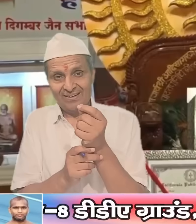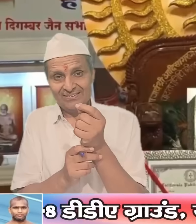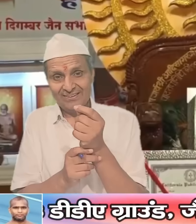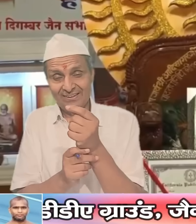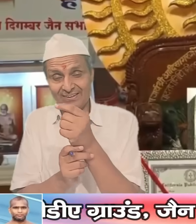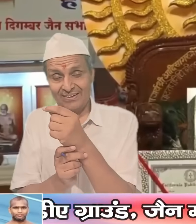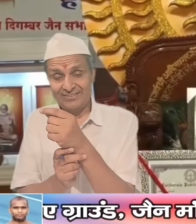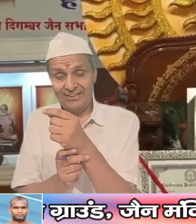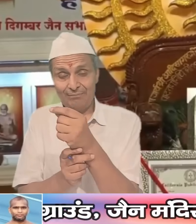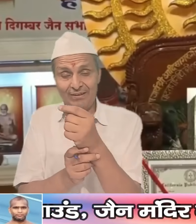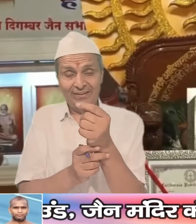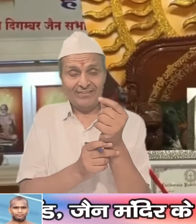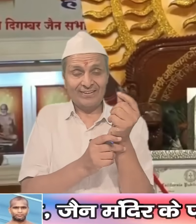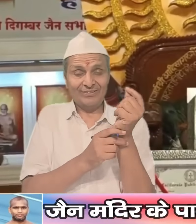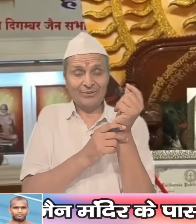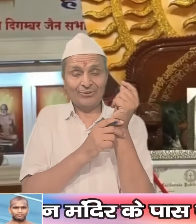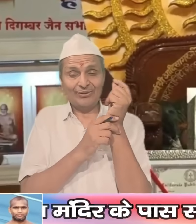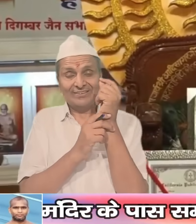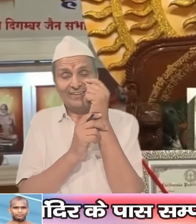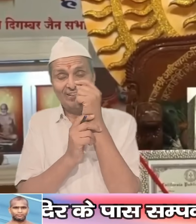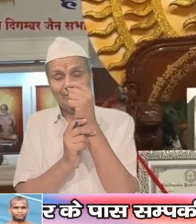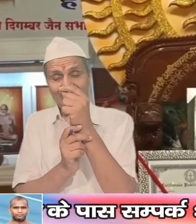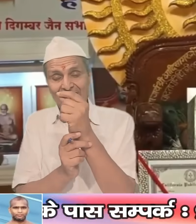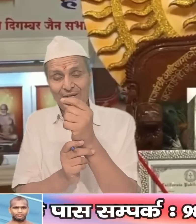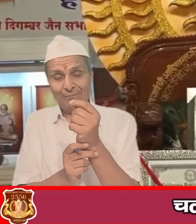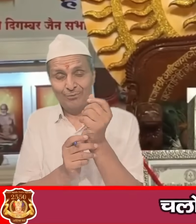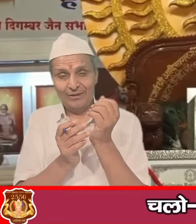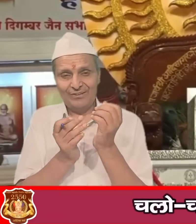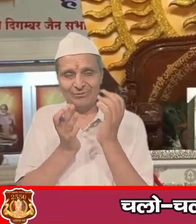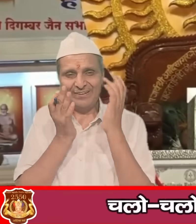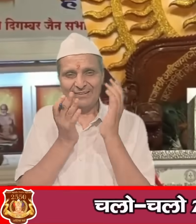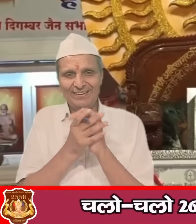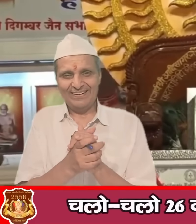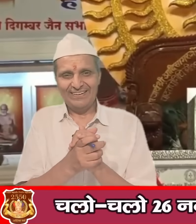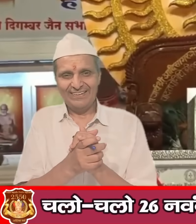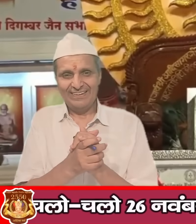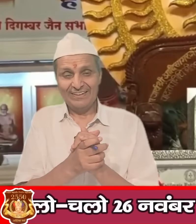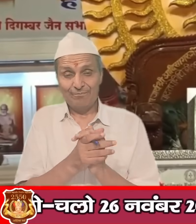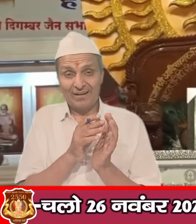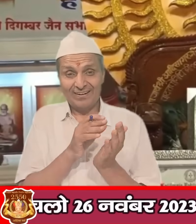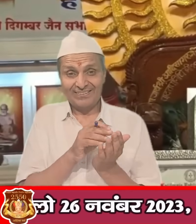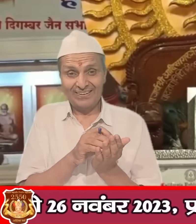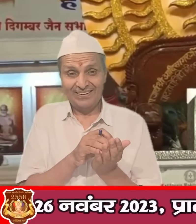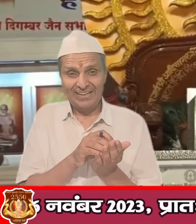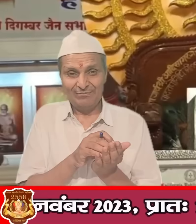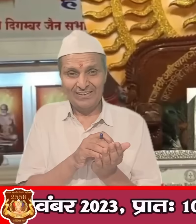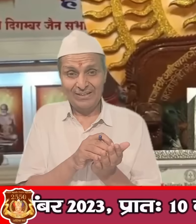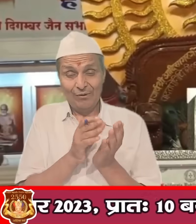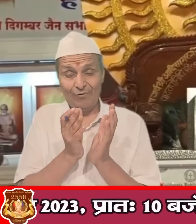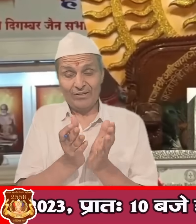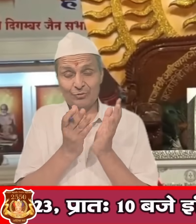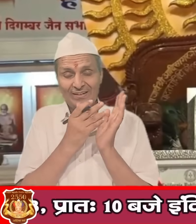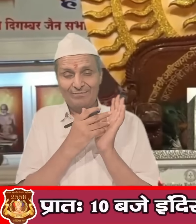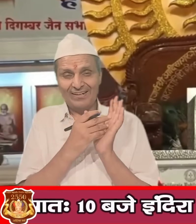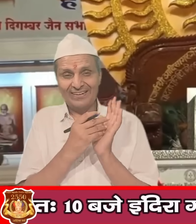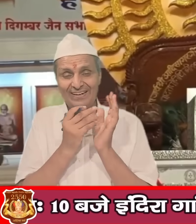में आज तक किसी भी संत को इस देश में क्या पूरे विश्व में नहीं मिली है कि प्राकृत के अंदर डीलिट मिल जाए।